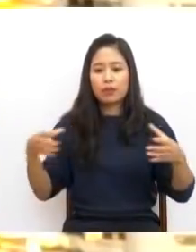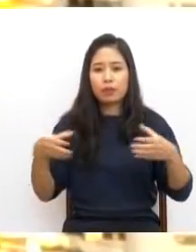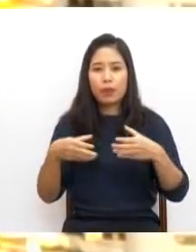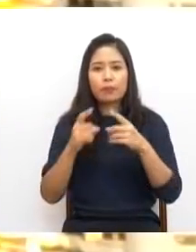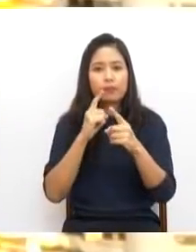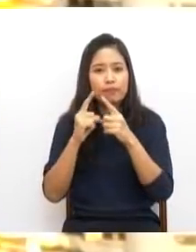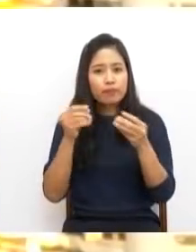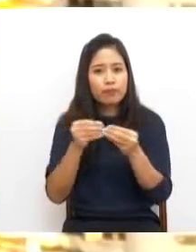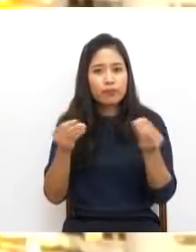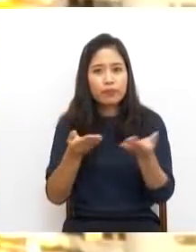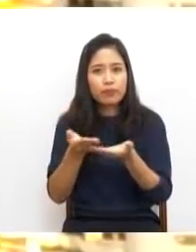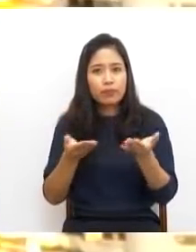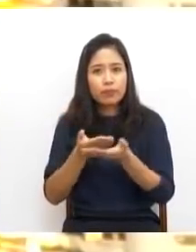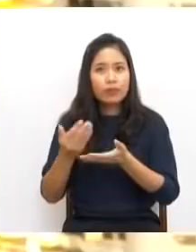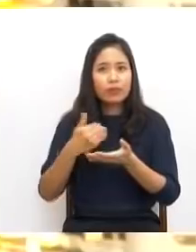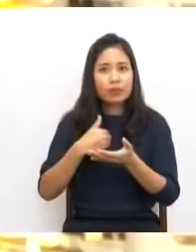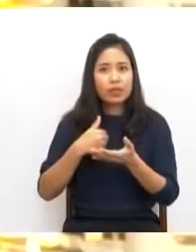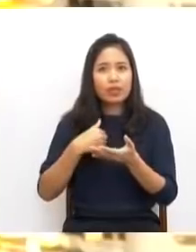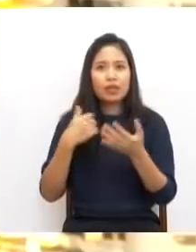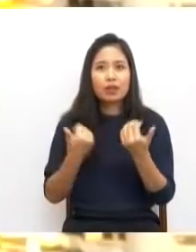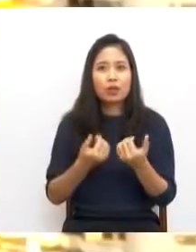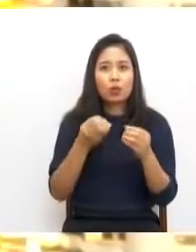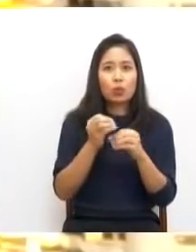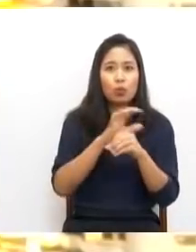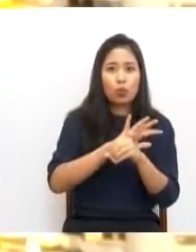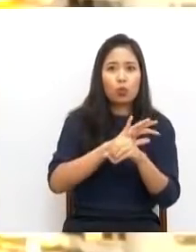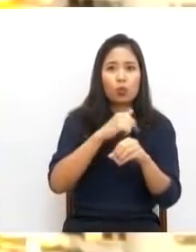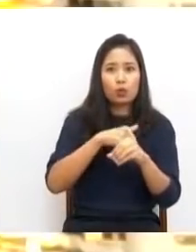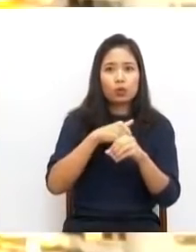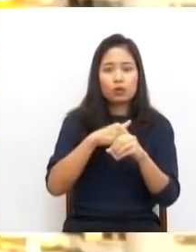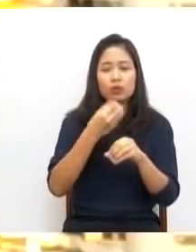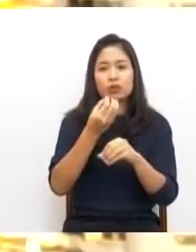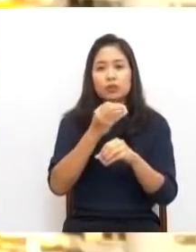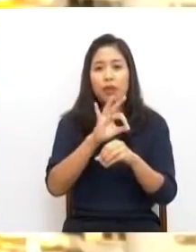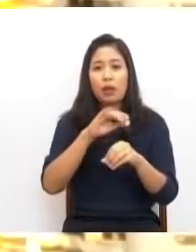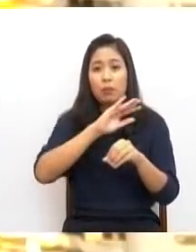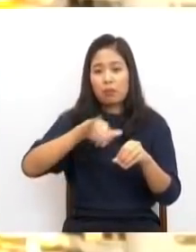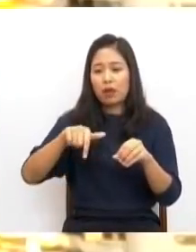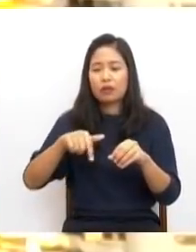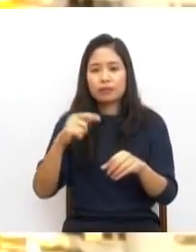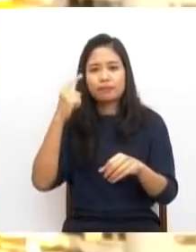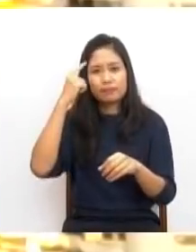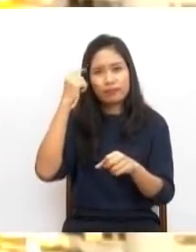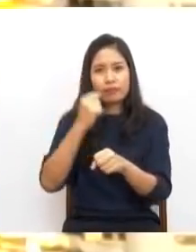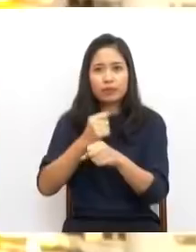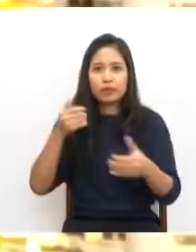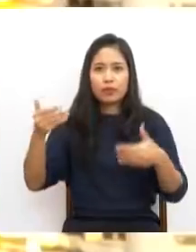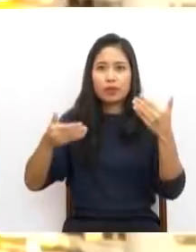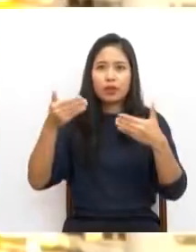โชคดีอีกเช่นเดียวกันที่โควิดมาเราก็ได้มีโอกาสจัดกิจกรรมอีกกิจกรรมนึงที่จะเป็นการส่งต่อเ